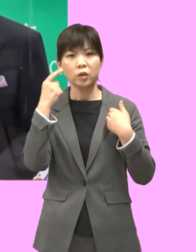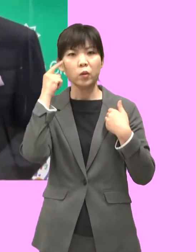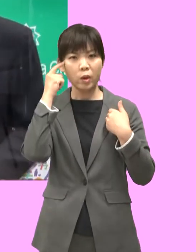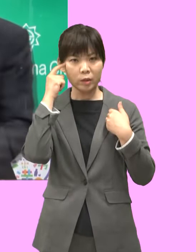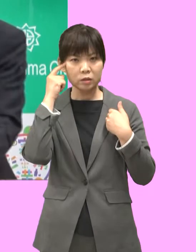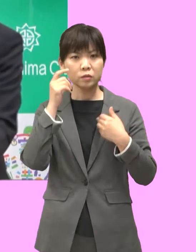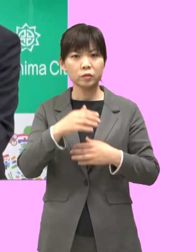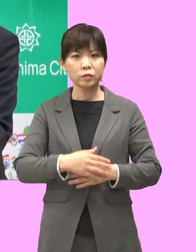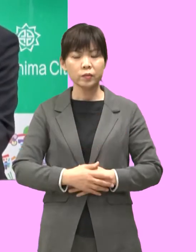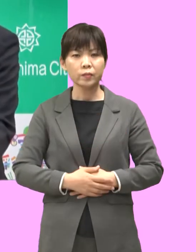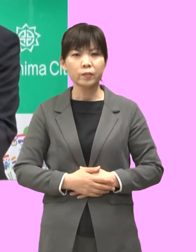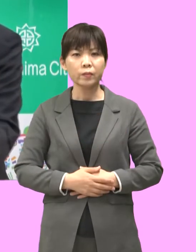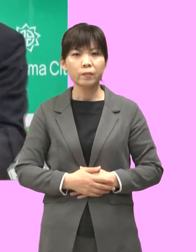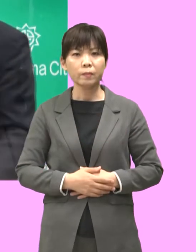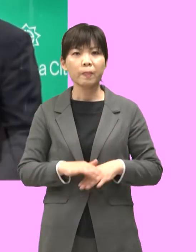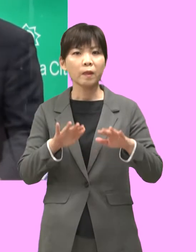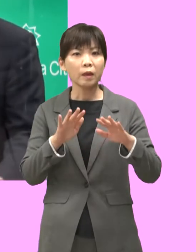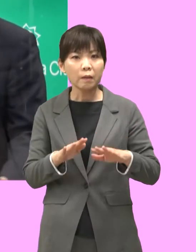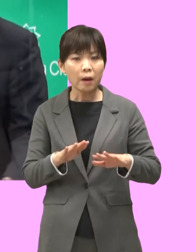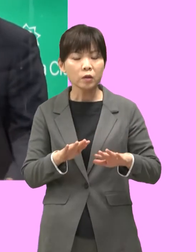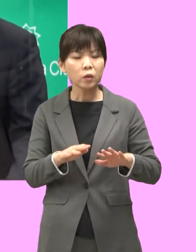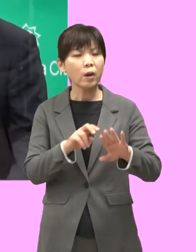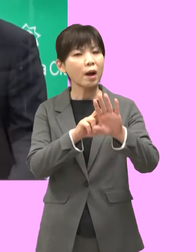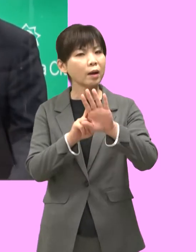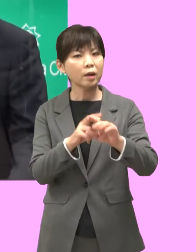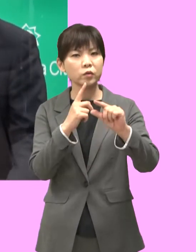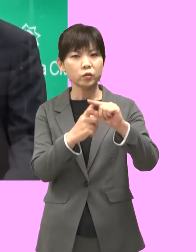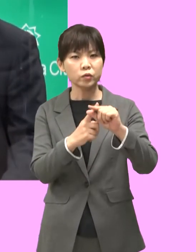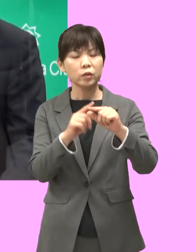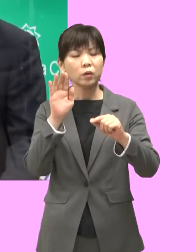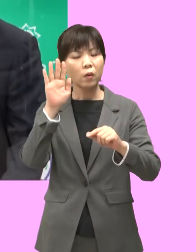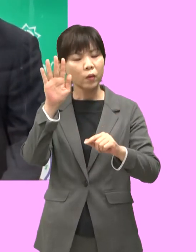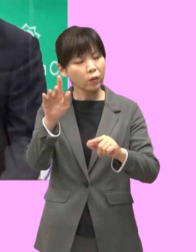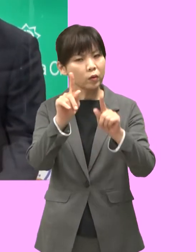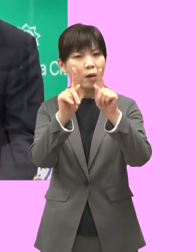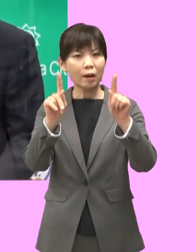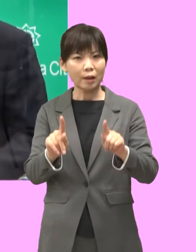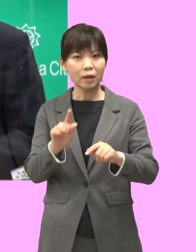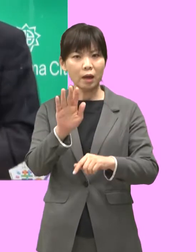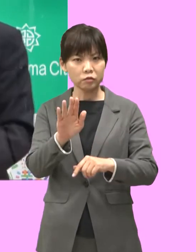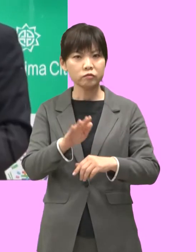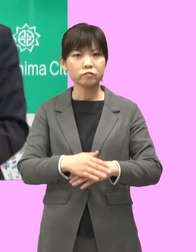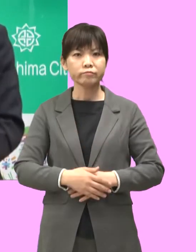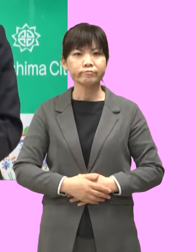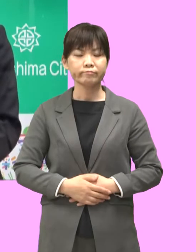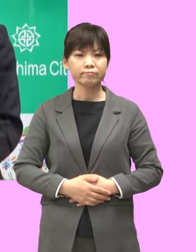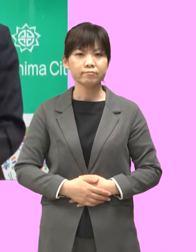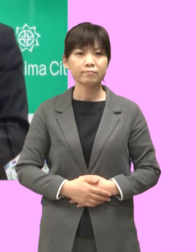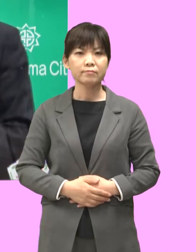して、それはちょっと現在検討しておりますが、今後の課題というところであります。